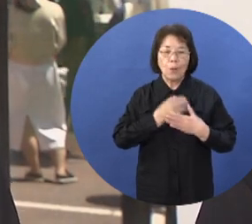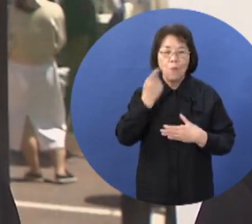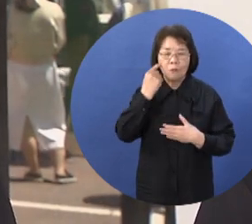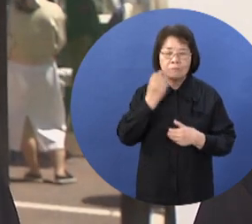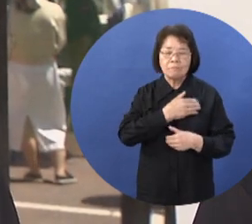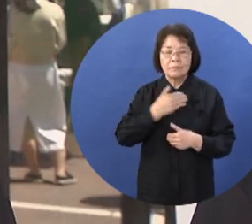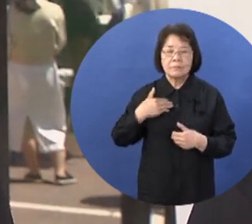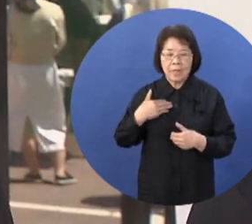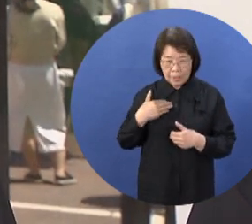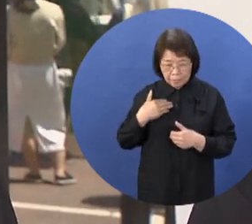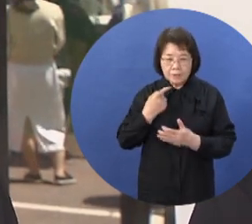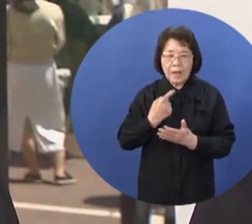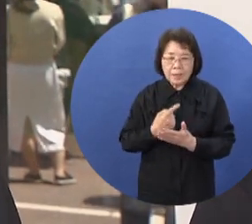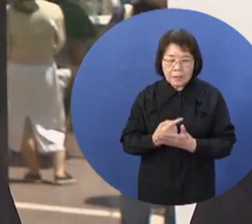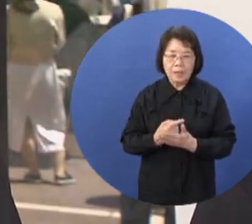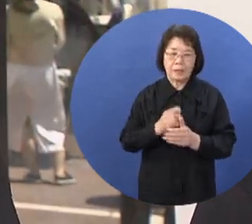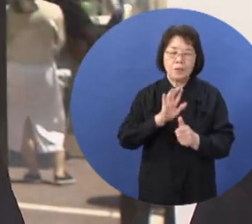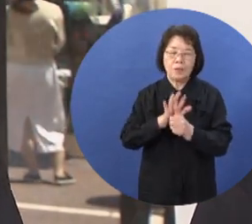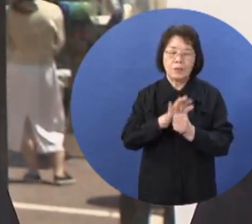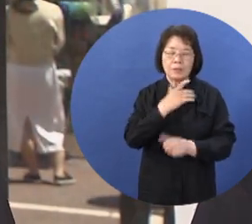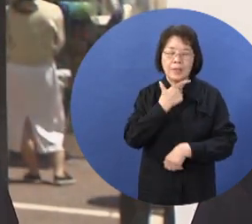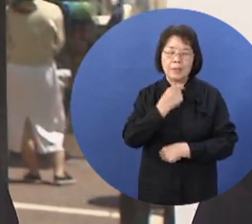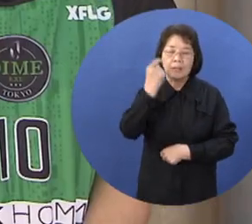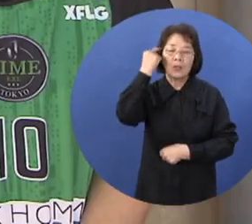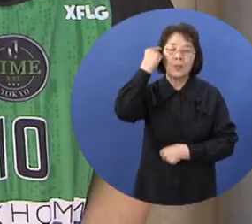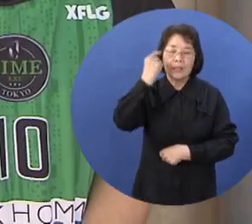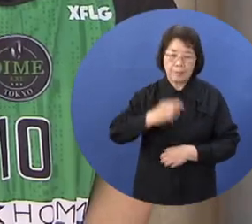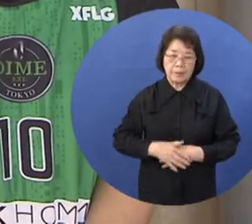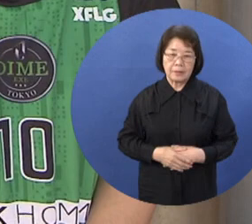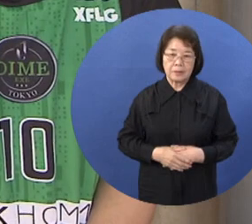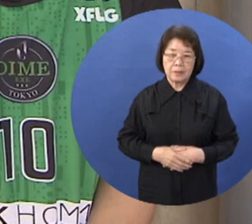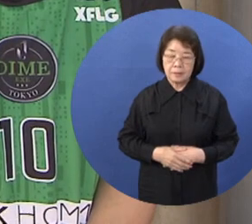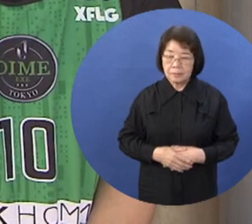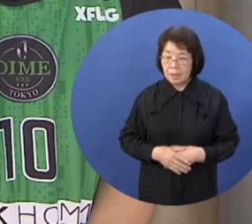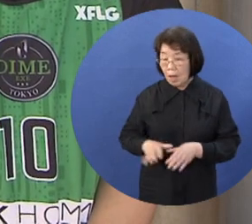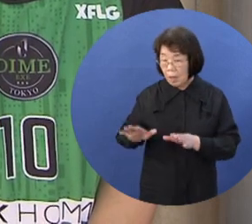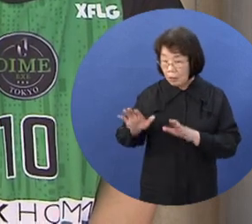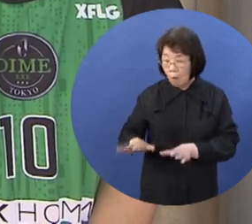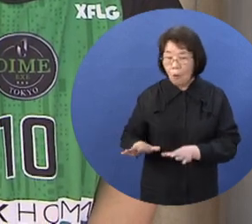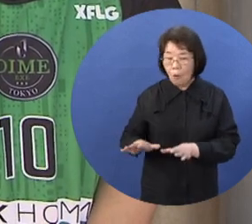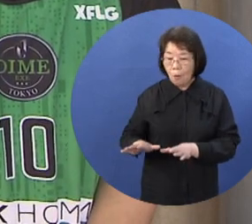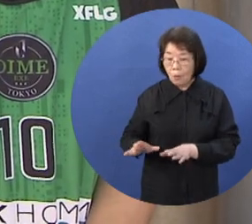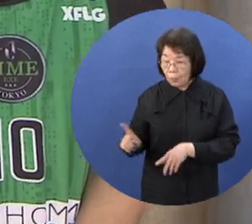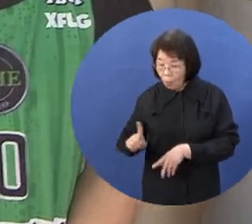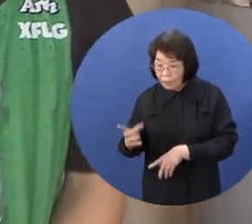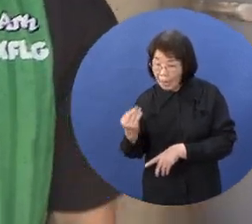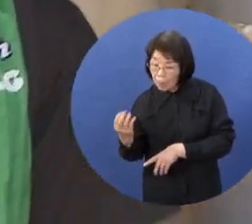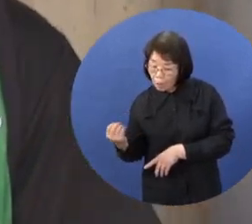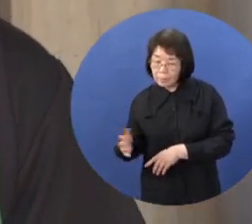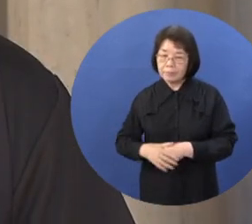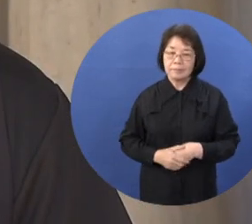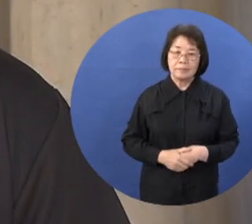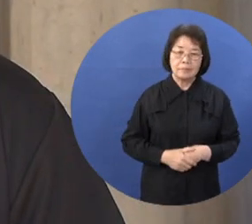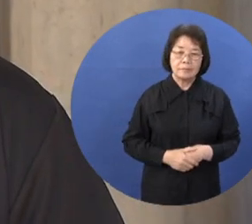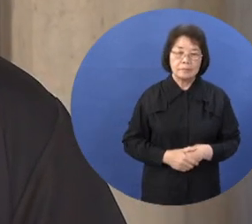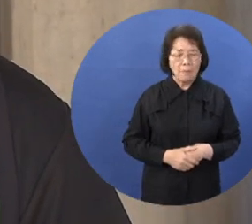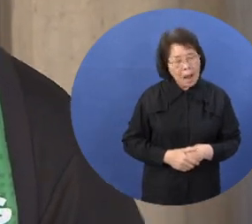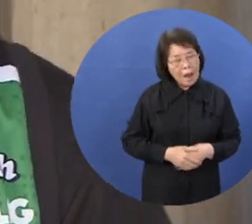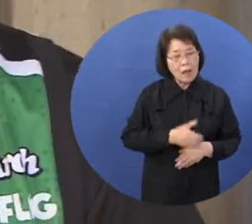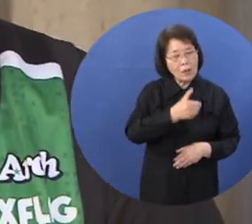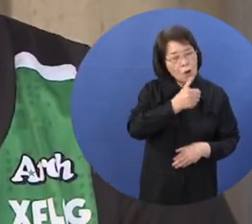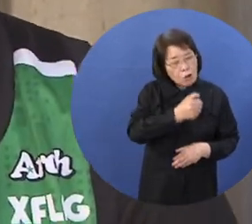り協力して盛り上げていきたいなと思っております。はい、今日の自分のプレーはズバリ何点でしたか？ リ